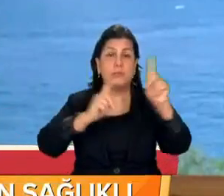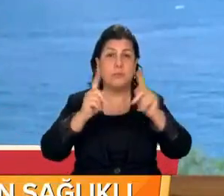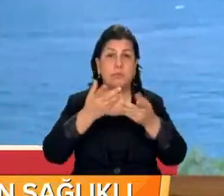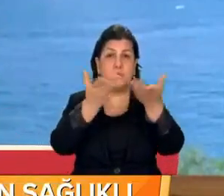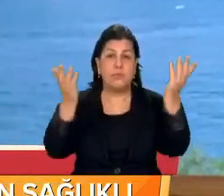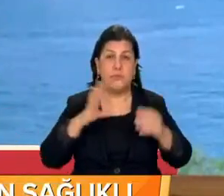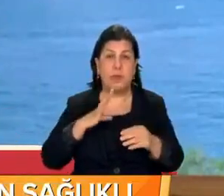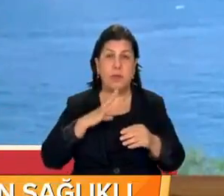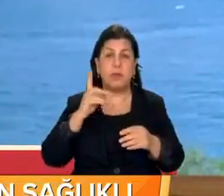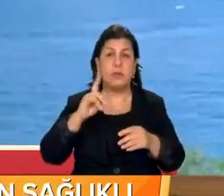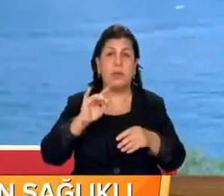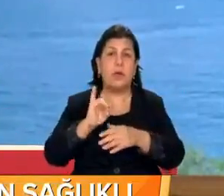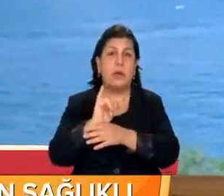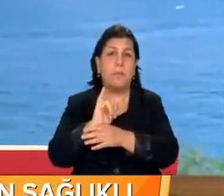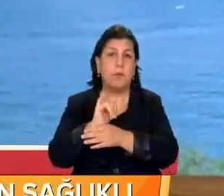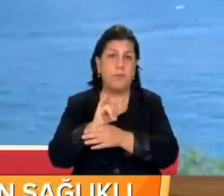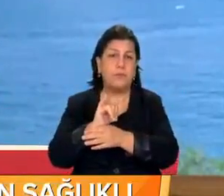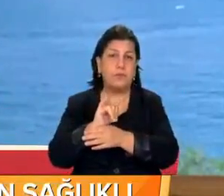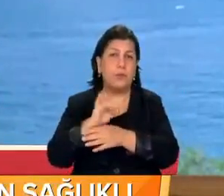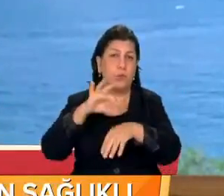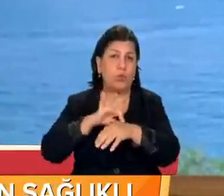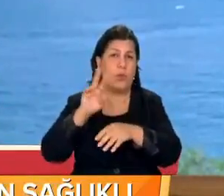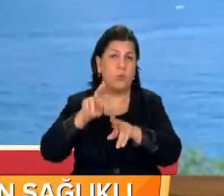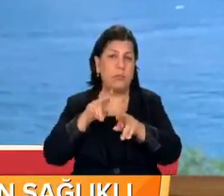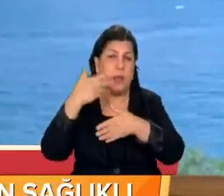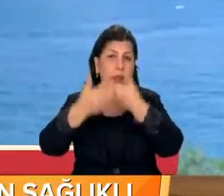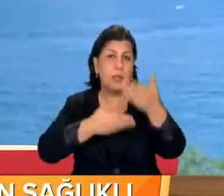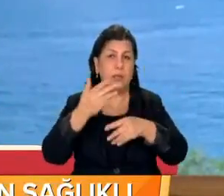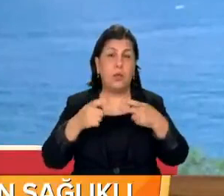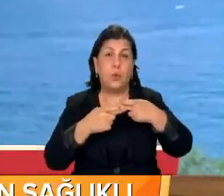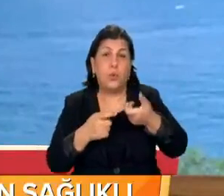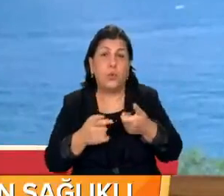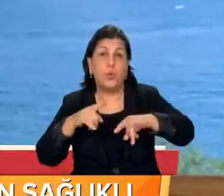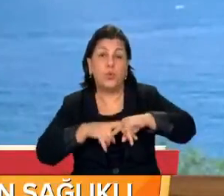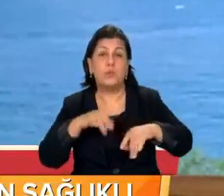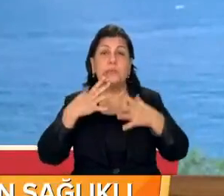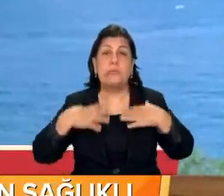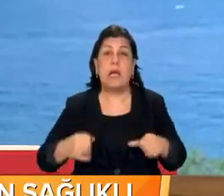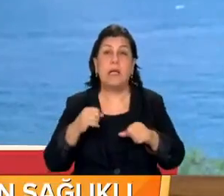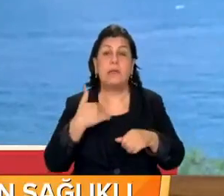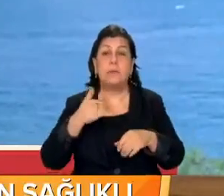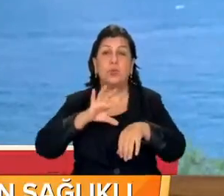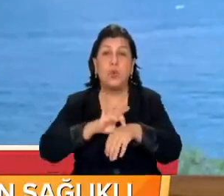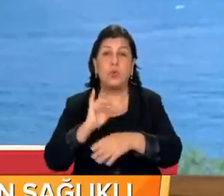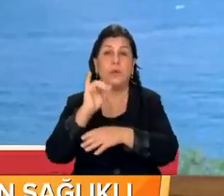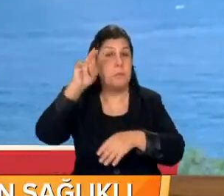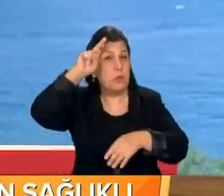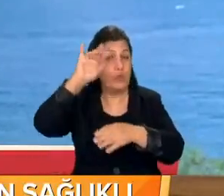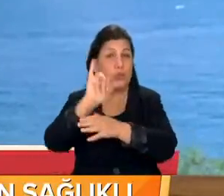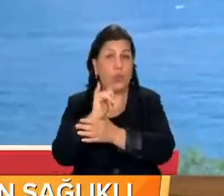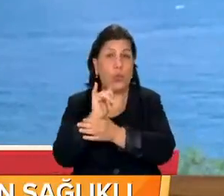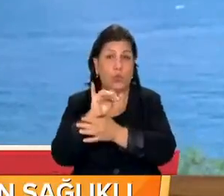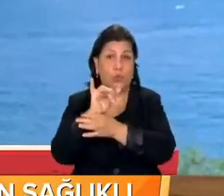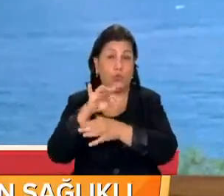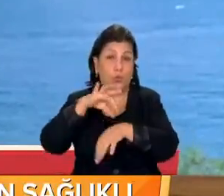hocalarımız çok güzel ifade ediyor bu damgalama ve etiketleme olayını Biz ruh sağlığı uzmanları olarak açıkçası düzeltmemiz gerektiğini